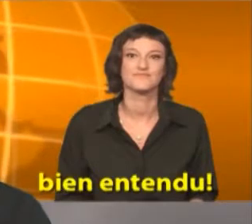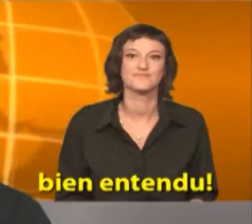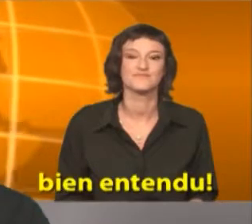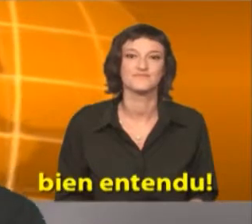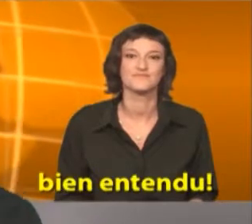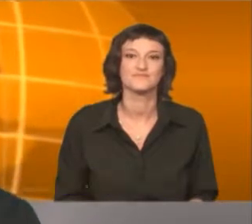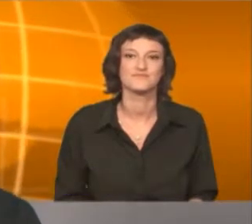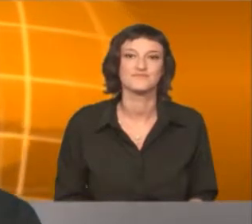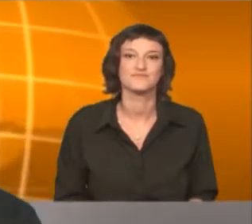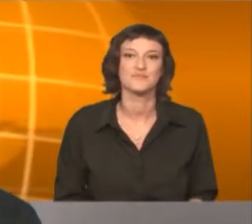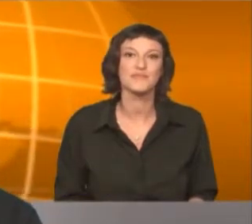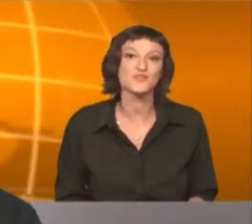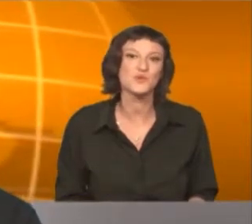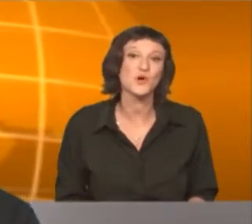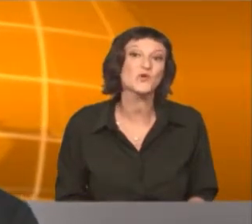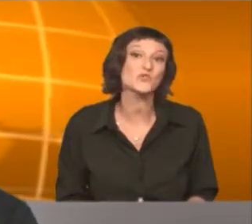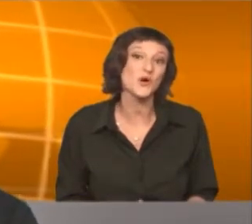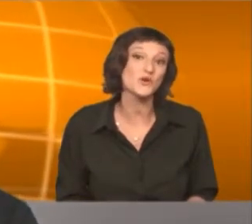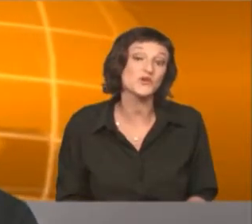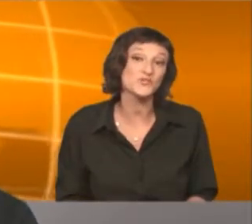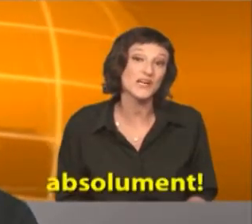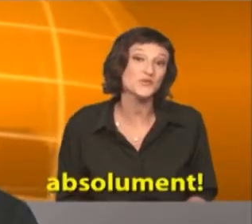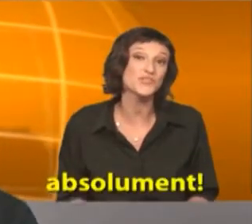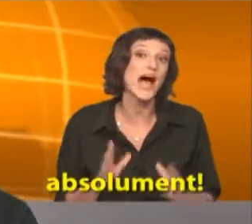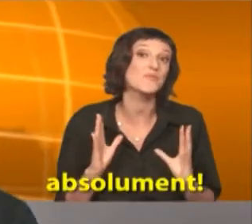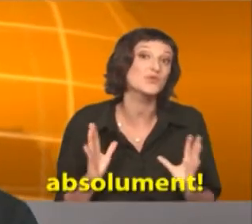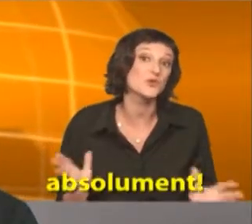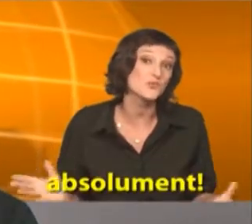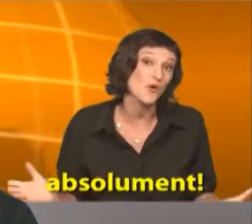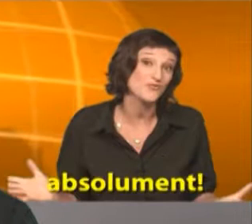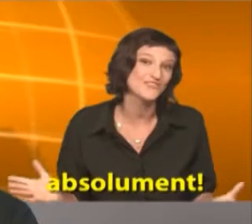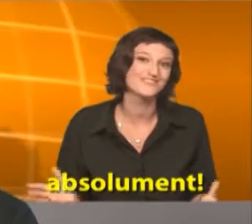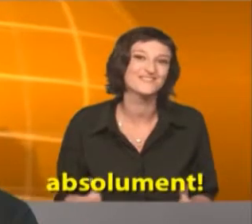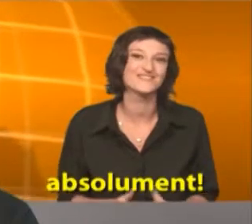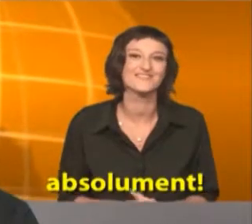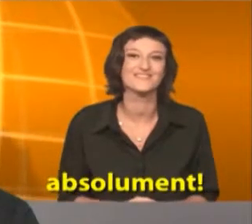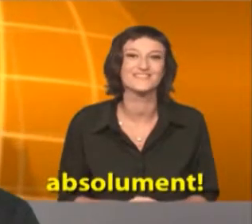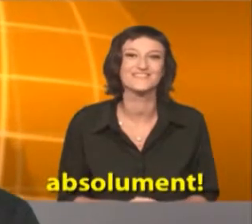Ovviamente. Bien sûr, sans aucun doute, absolument.